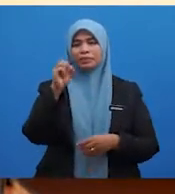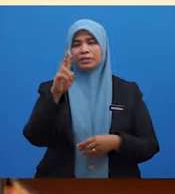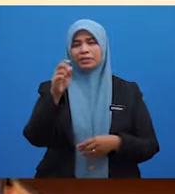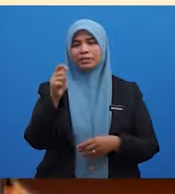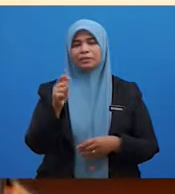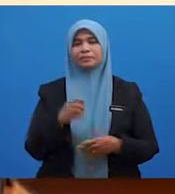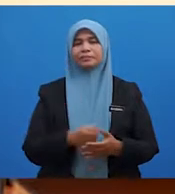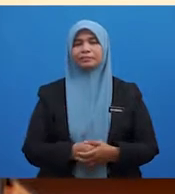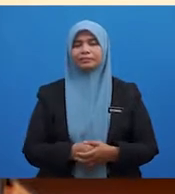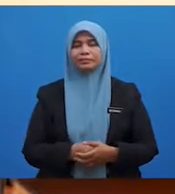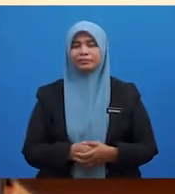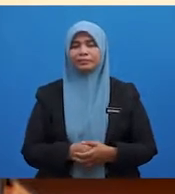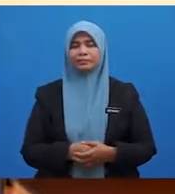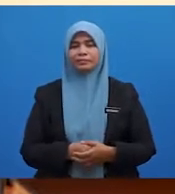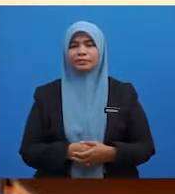berikut.